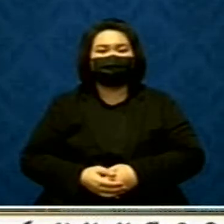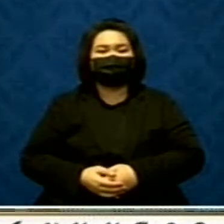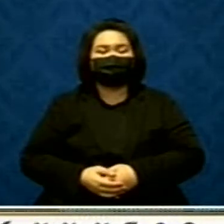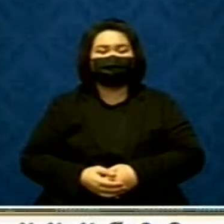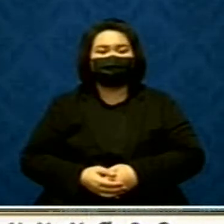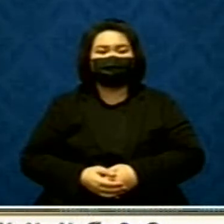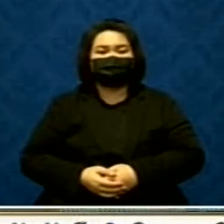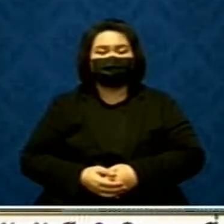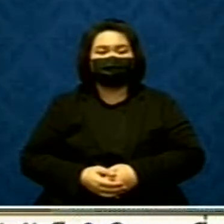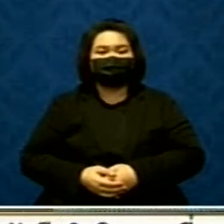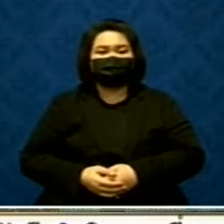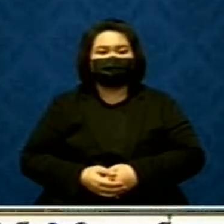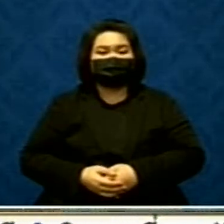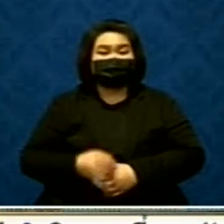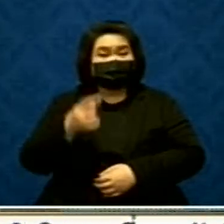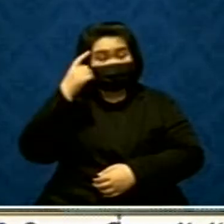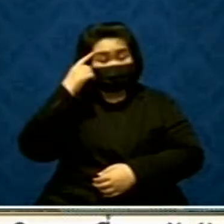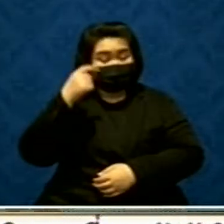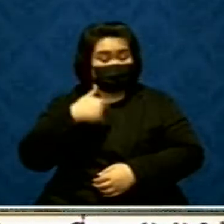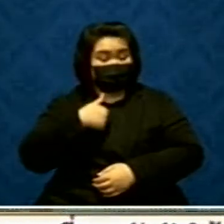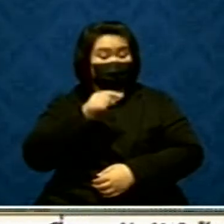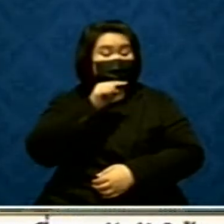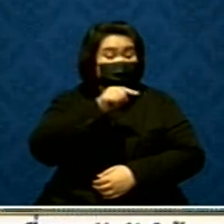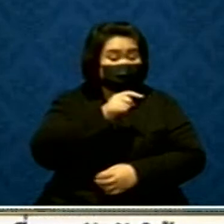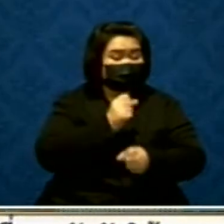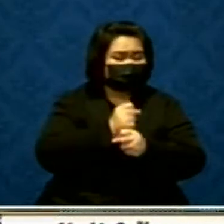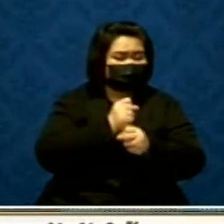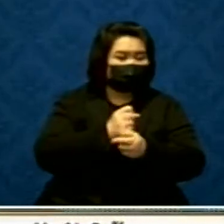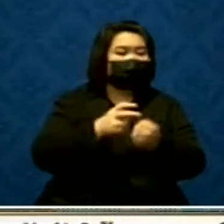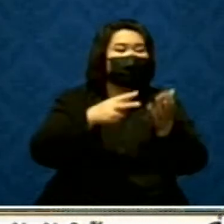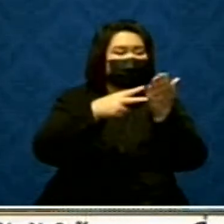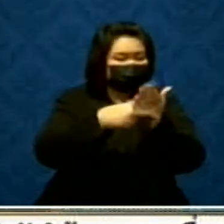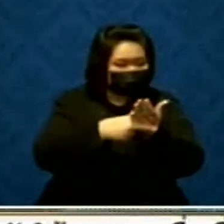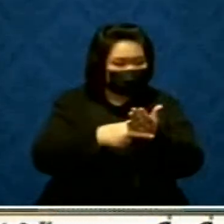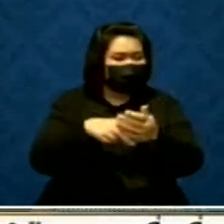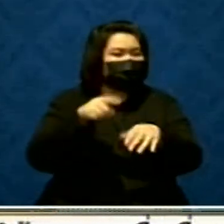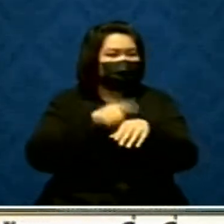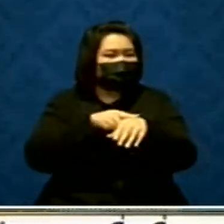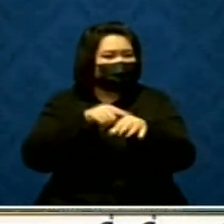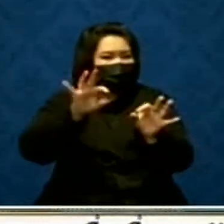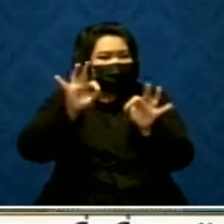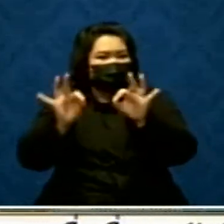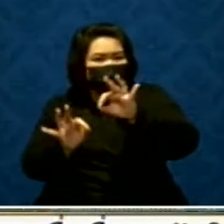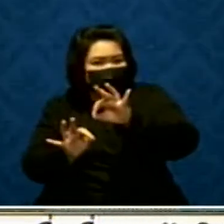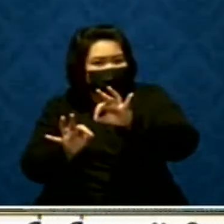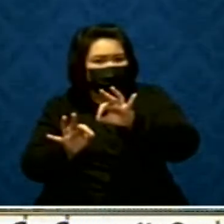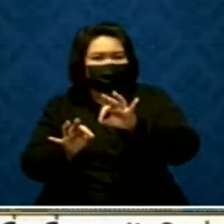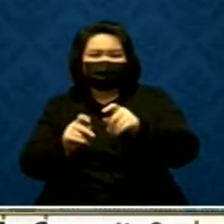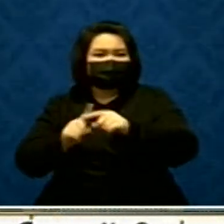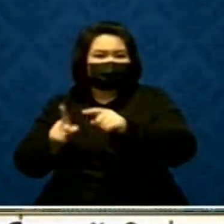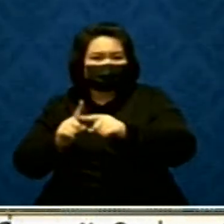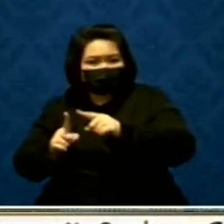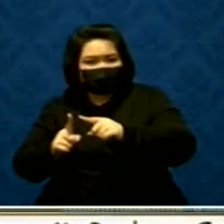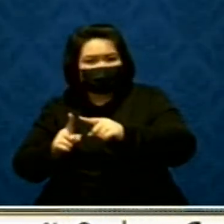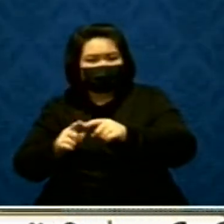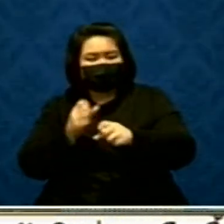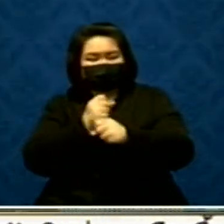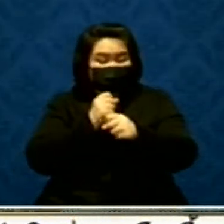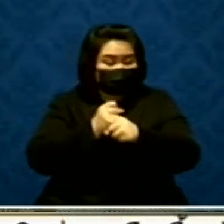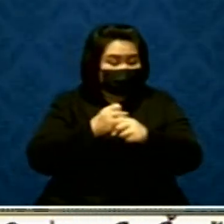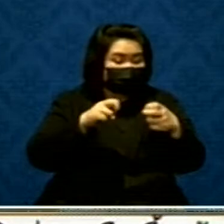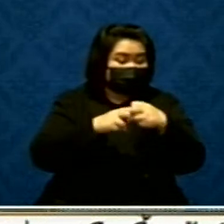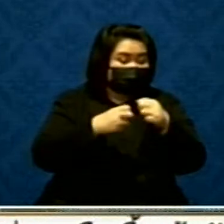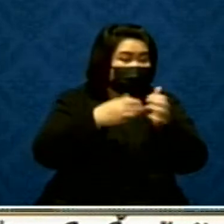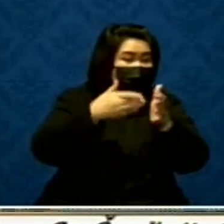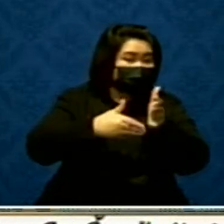สั่งการนะครับไปหน่วงเวลาไม่ให้มีการดำเนินการในการบังคับใช้ในกรณีที่มีคำพิพากษ